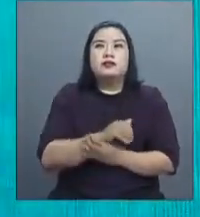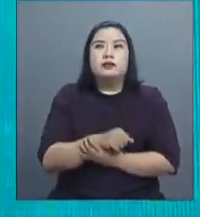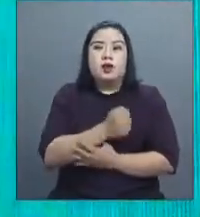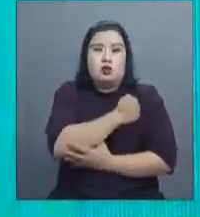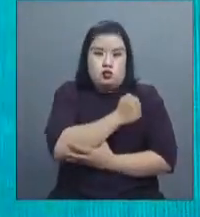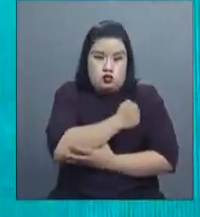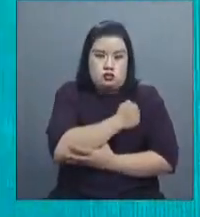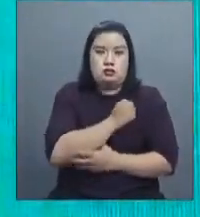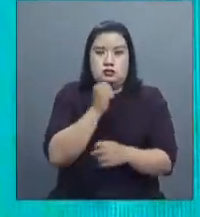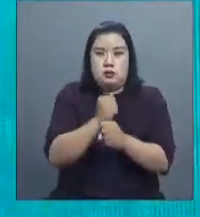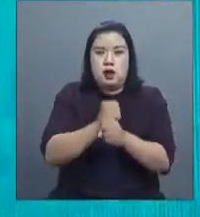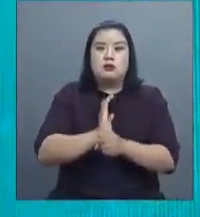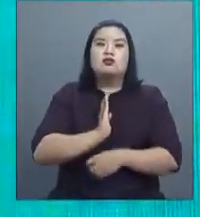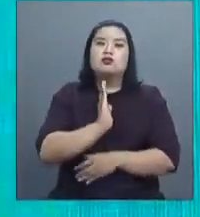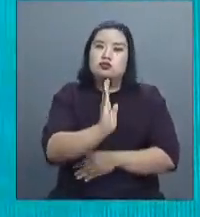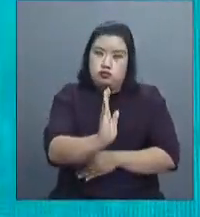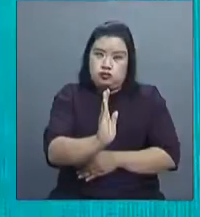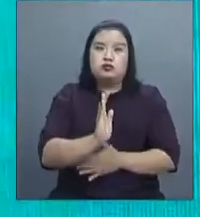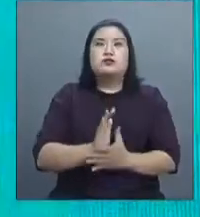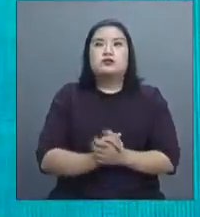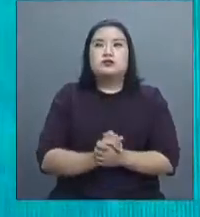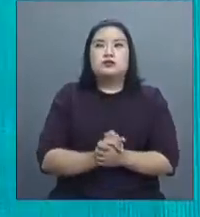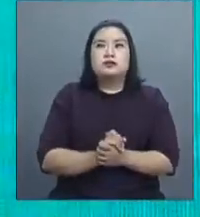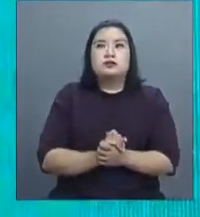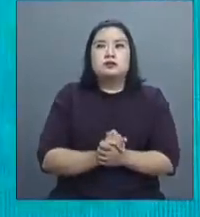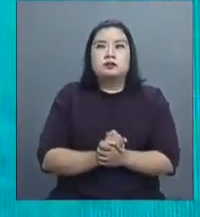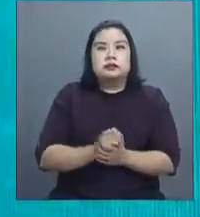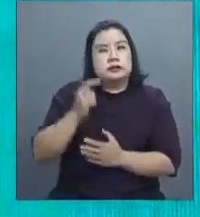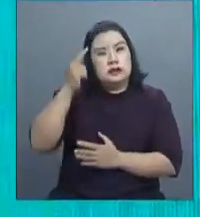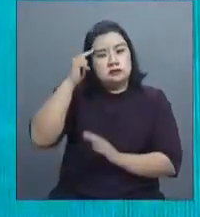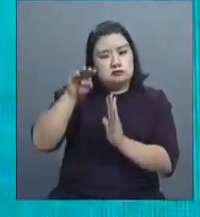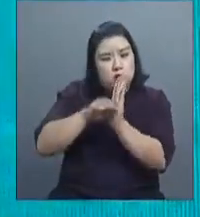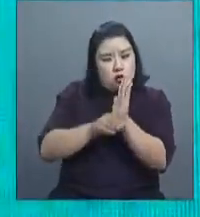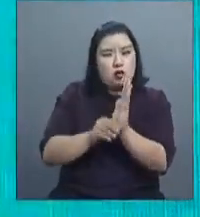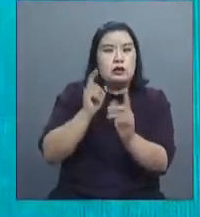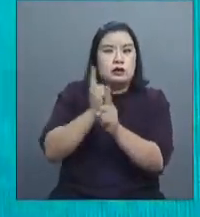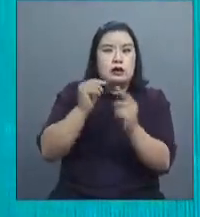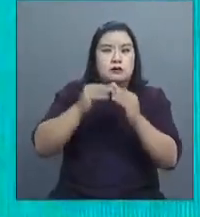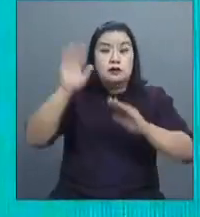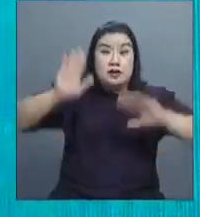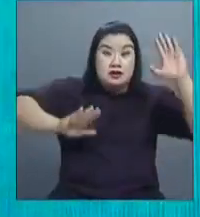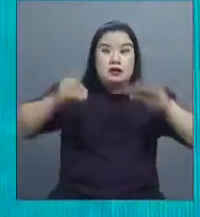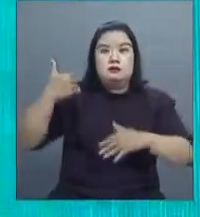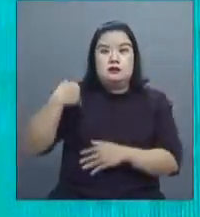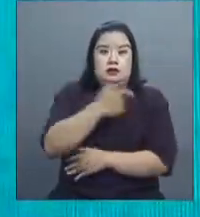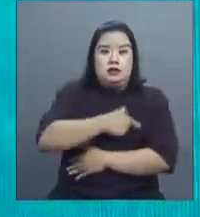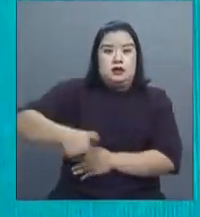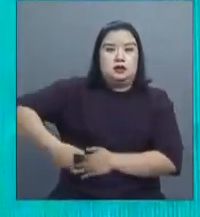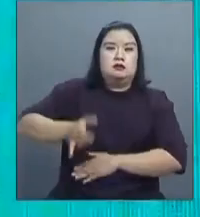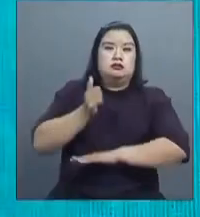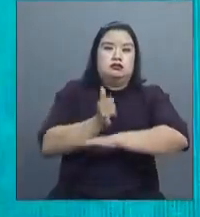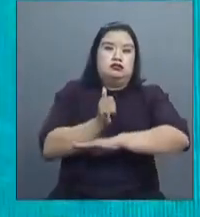เป็นกลางนะครับดำเนินทุกอย่างตามระบอบประชาธิปไตยอันมีพระมหากษัตริย์เป็นประมุ